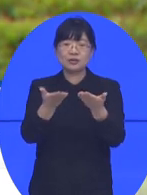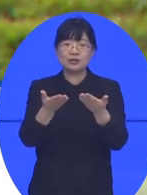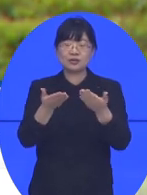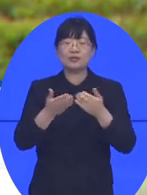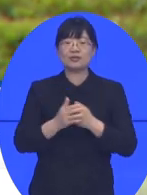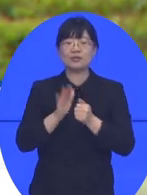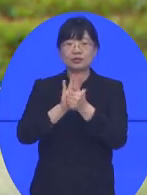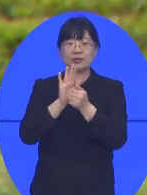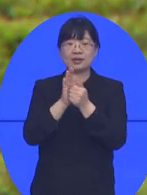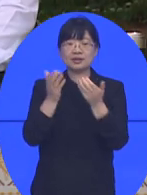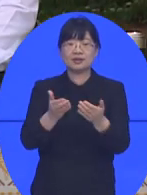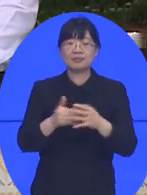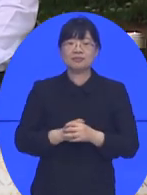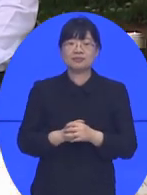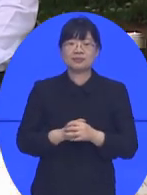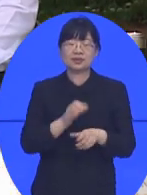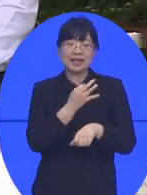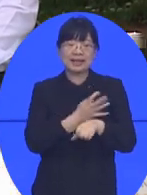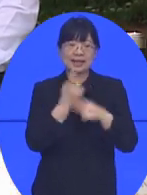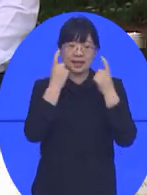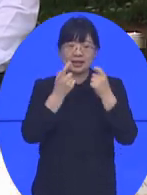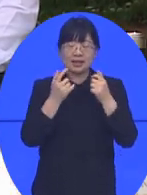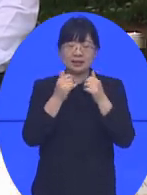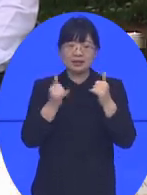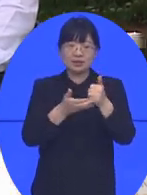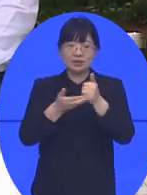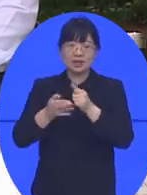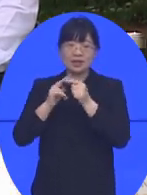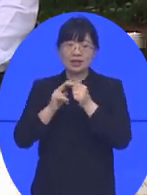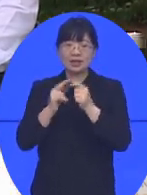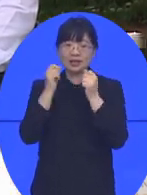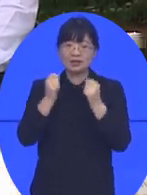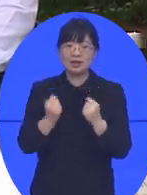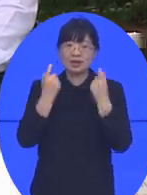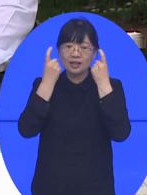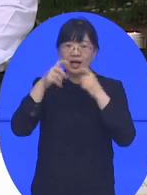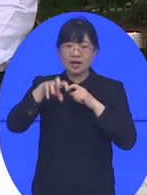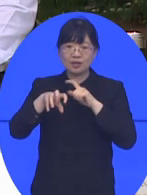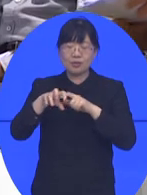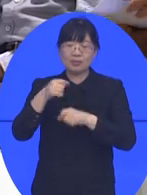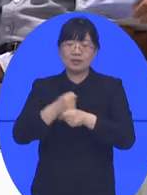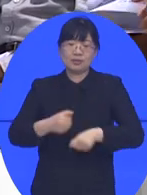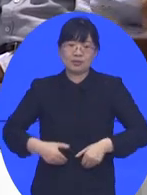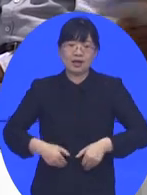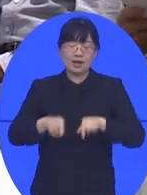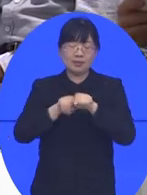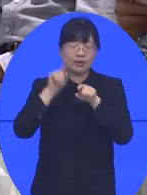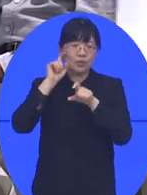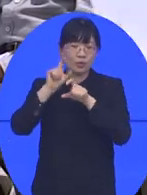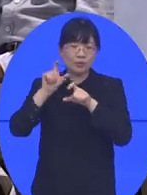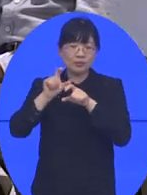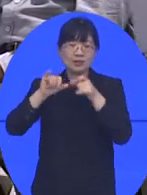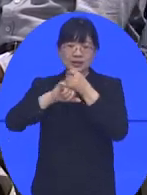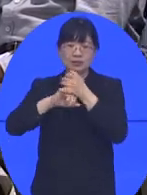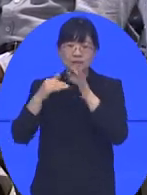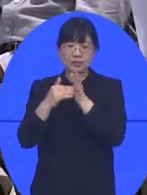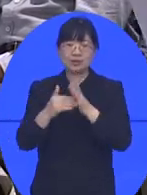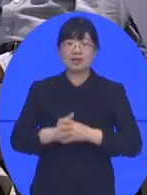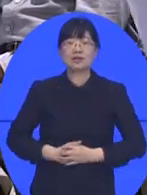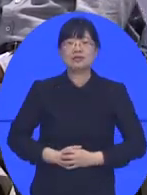상생할 수 있도록 하겠습니다 단순 관광객 유입뿐 아니라 체류형 관광지를 만들어야 한다며 함께 고민할